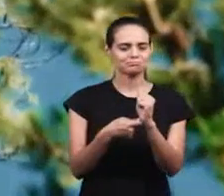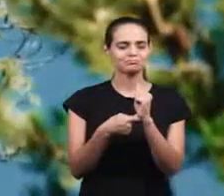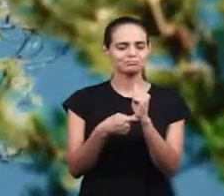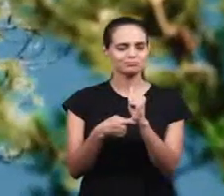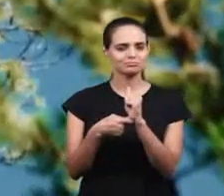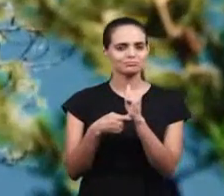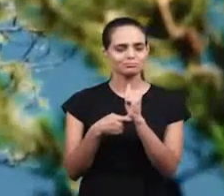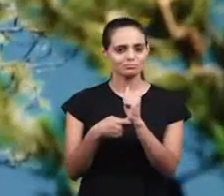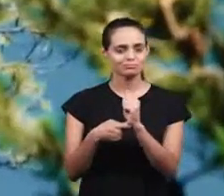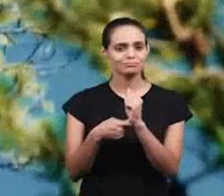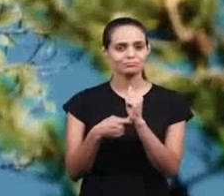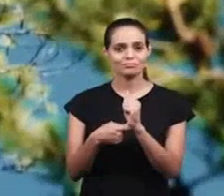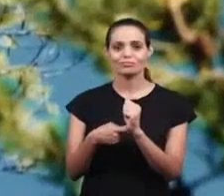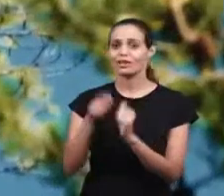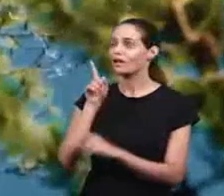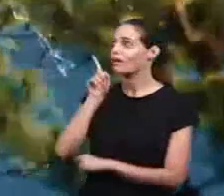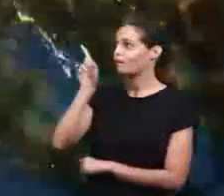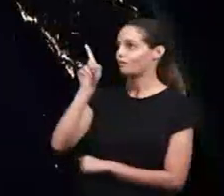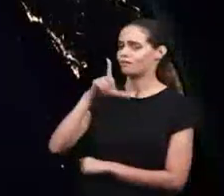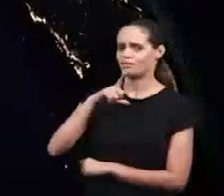ist ein Geheimnis.